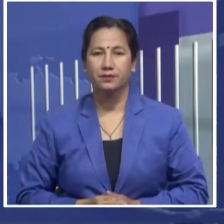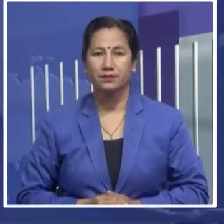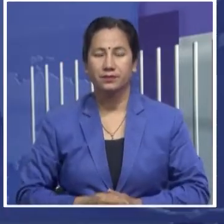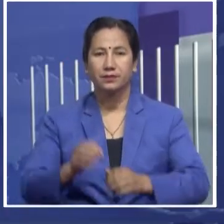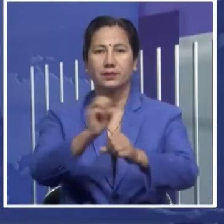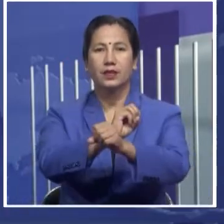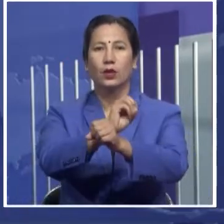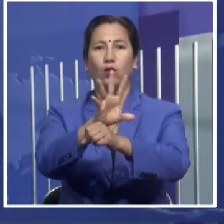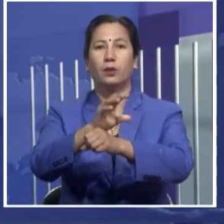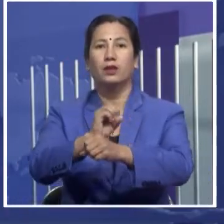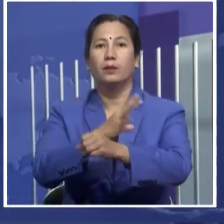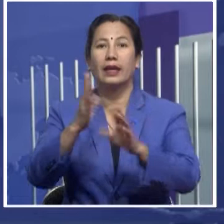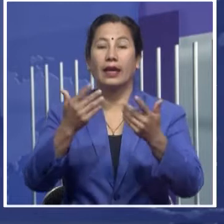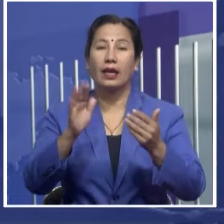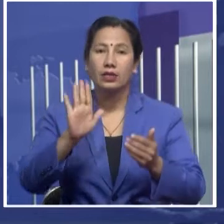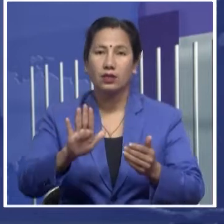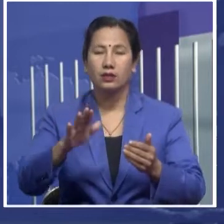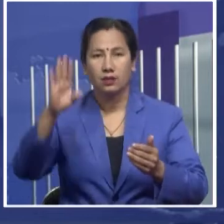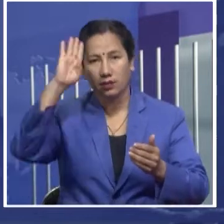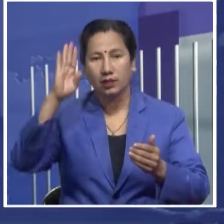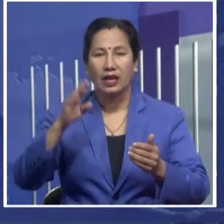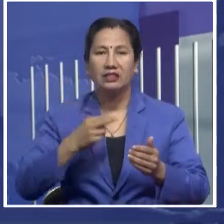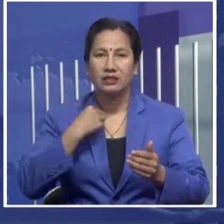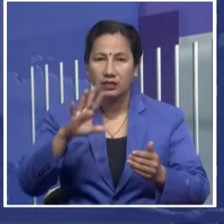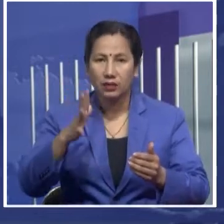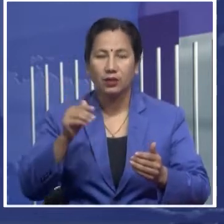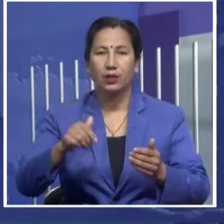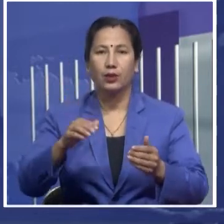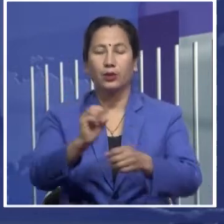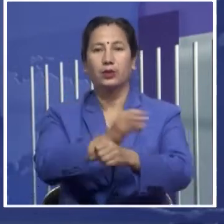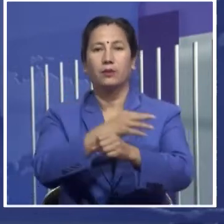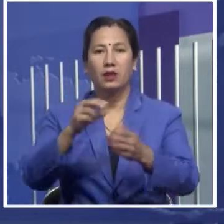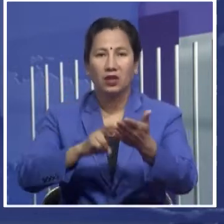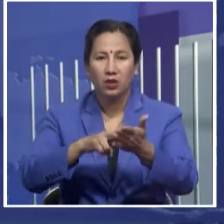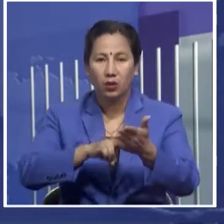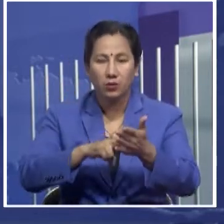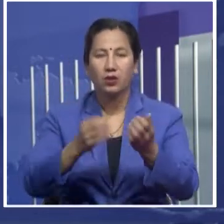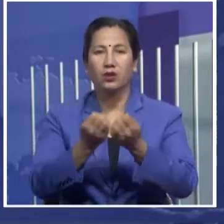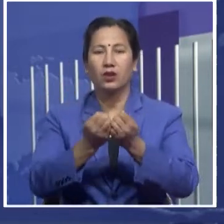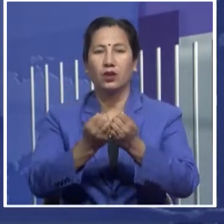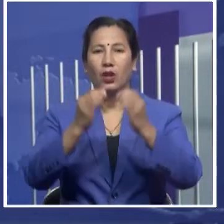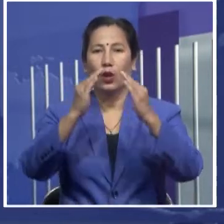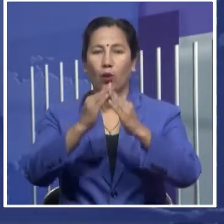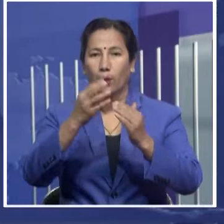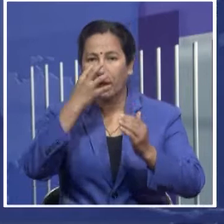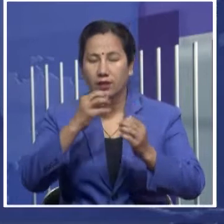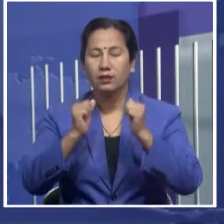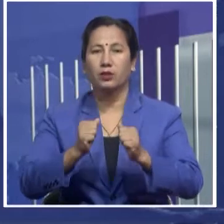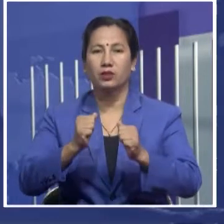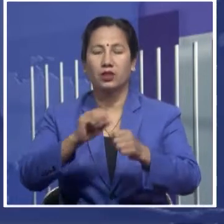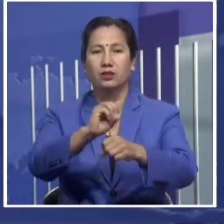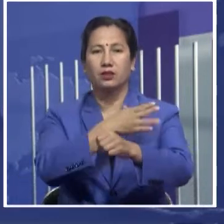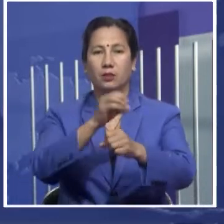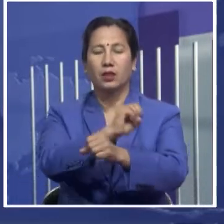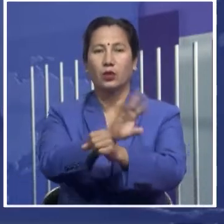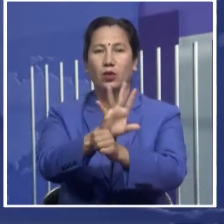कोभिड संक्रमित कहाँ र कुन अवस्थामा छन् सरकारले चासो दिएको छैन। यो संक्रमणलाई कमजोर आकलन गर्दै होम आइसोलेसनमा बसेर संक्रमितले